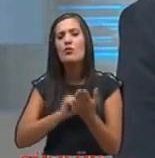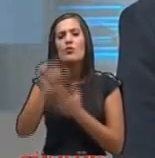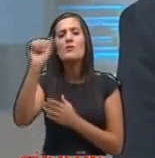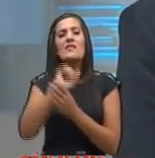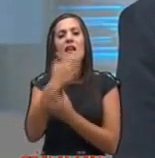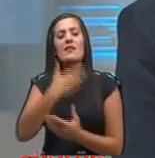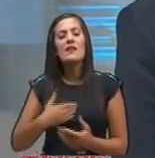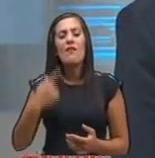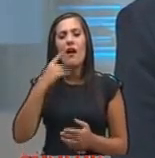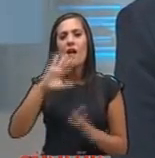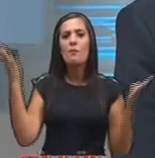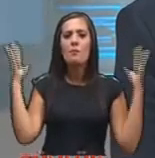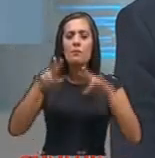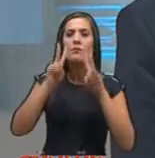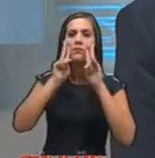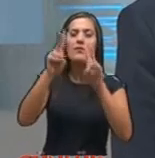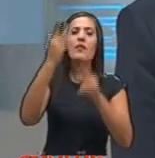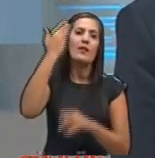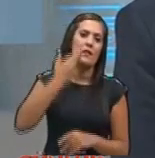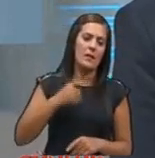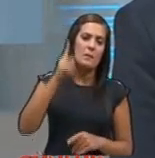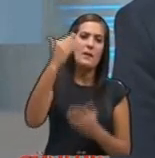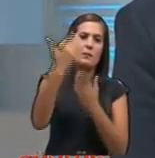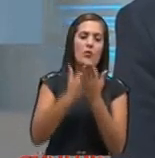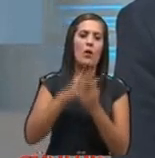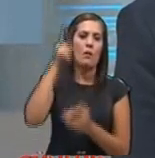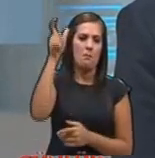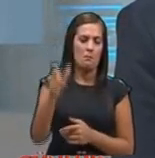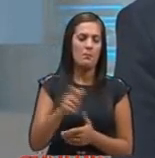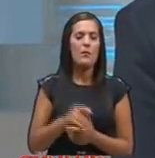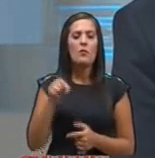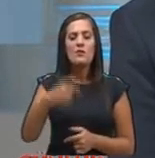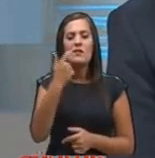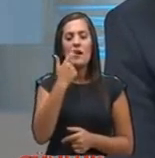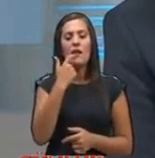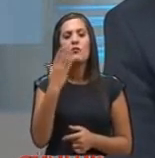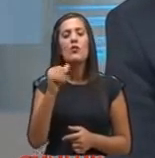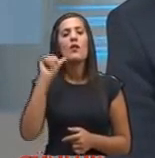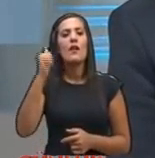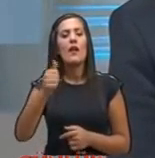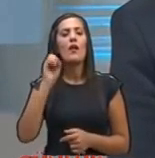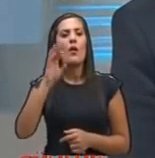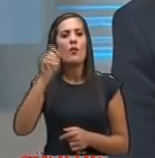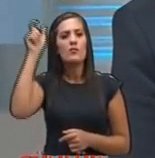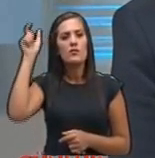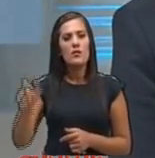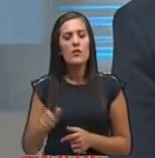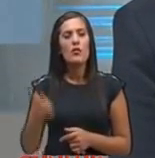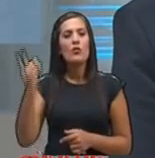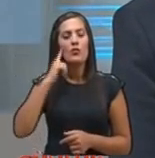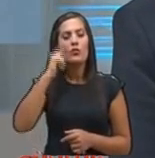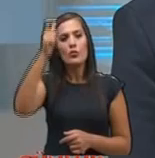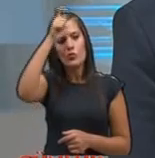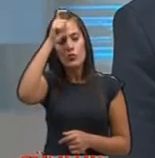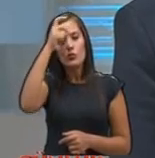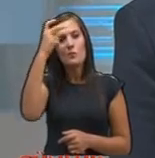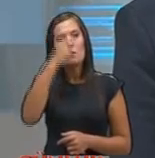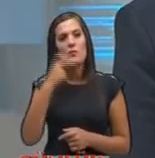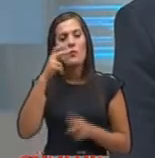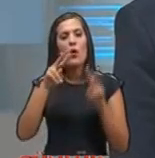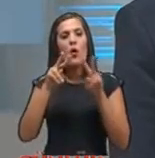çok ilgi gösterdiği bir prodüksiyon. Bu sene de çok değerli hocam, ünlü Türk